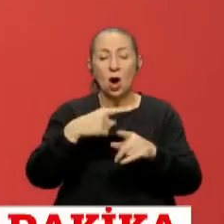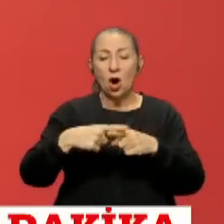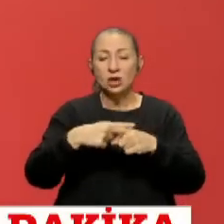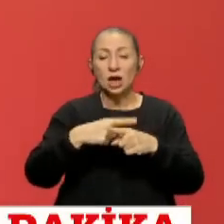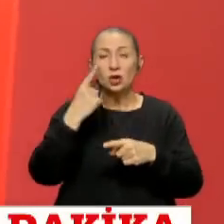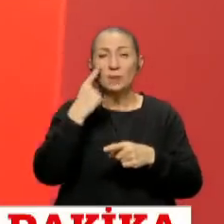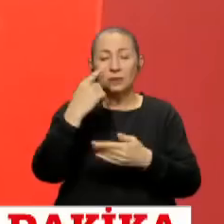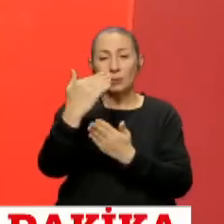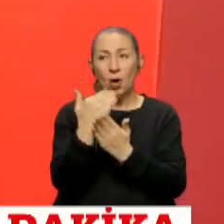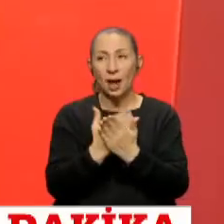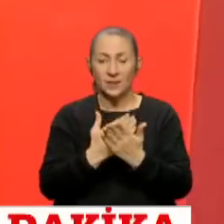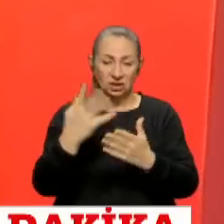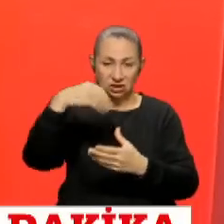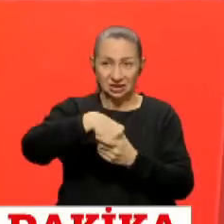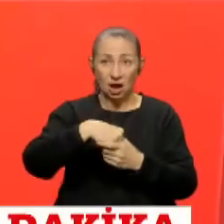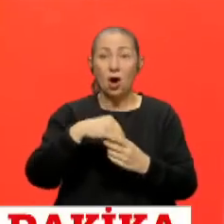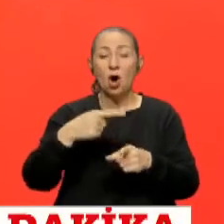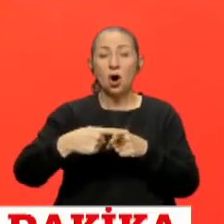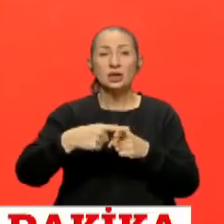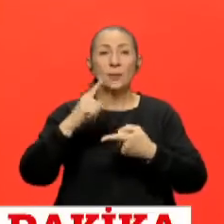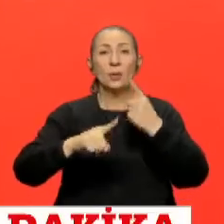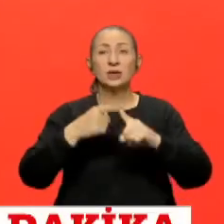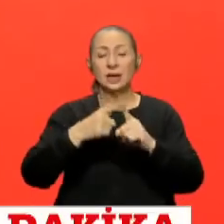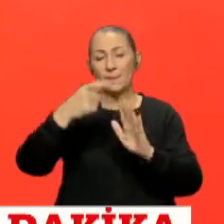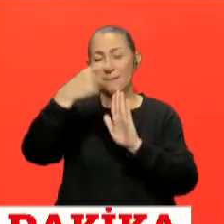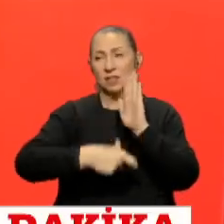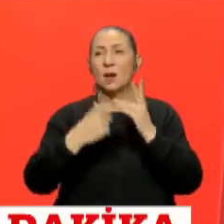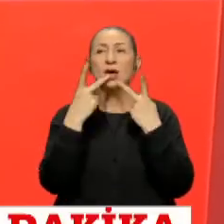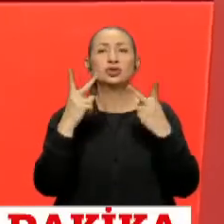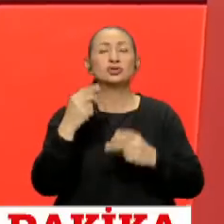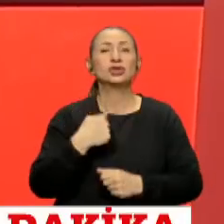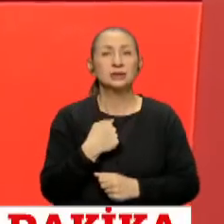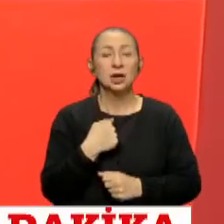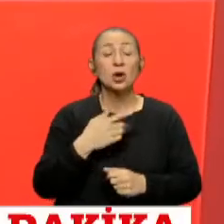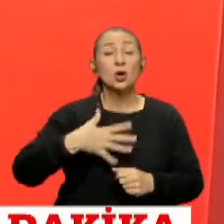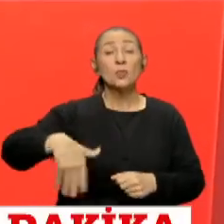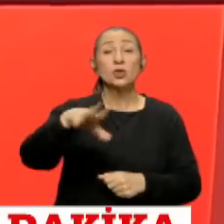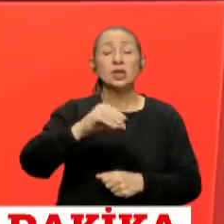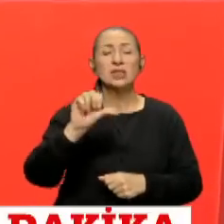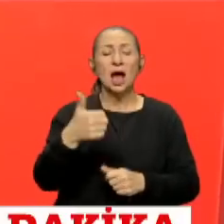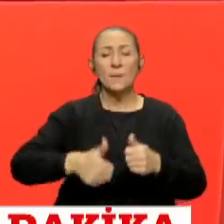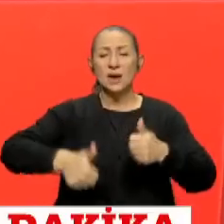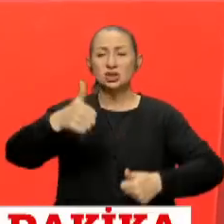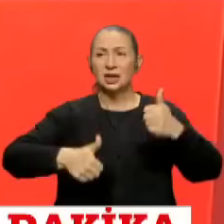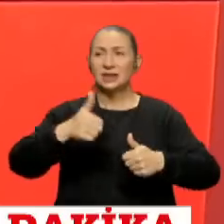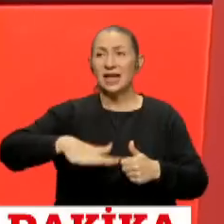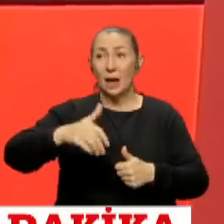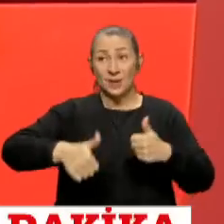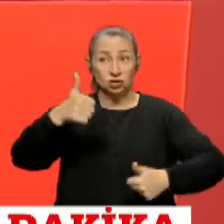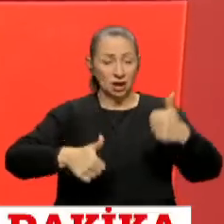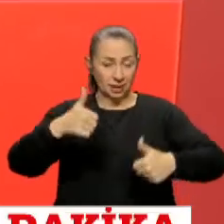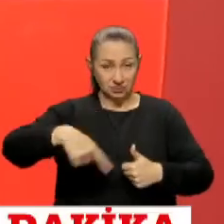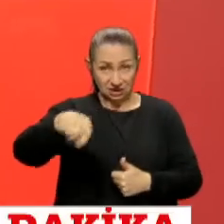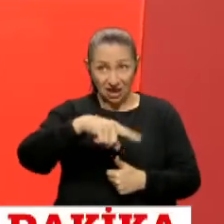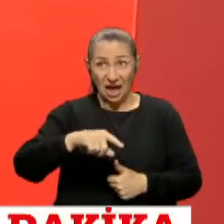hükümet programımız mahiyetindeki ortak politikalar metnimizi açıklayacağız. Bütün değerli genel